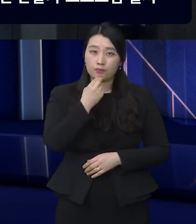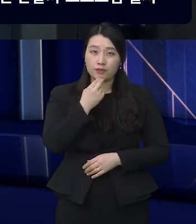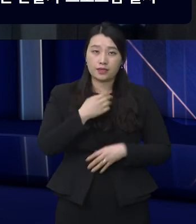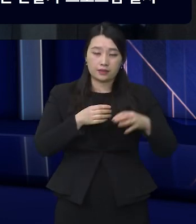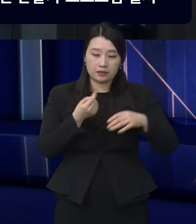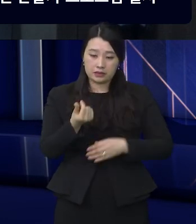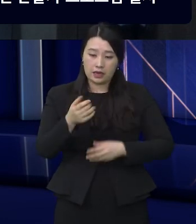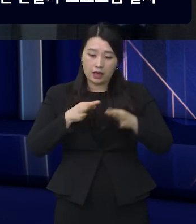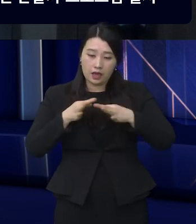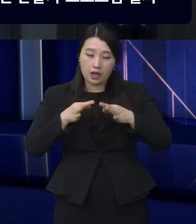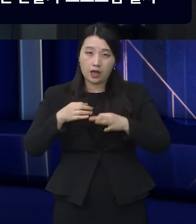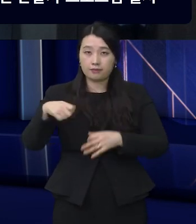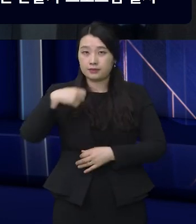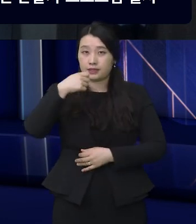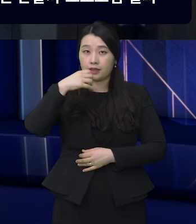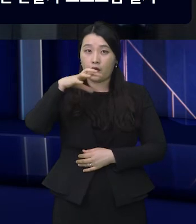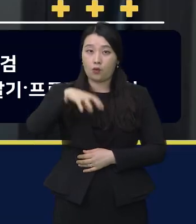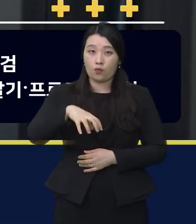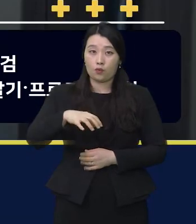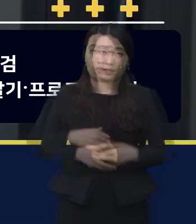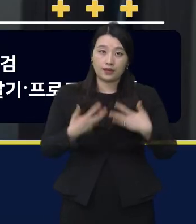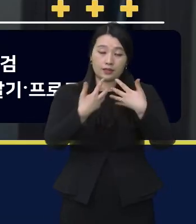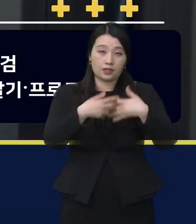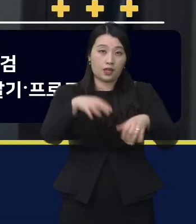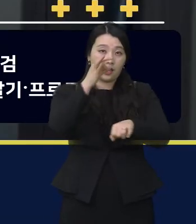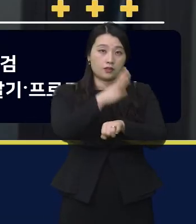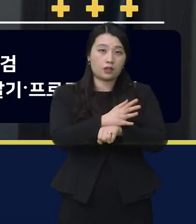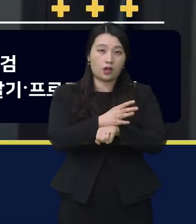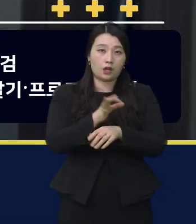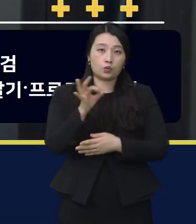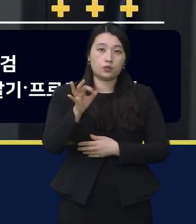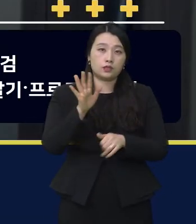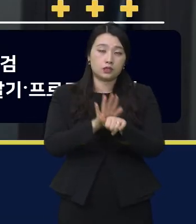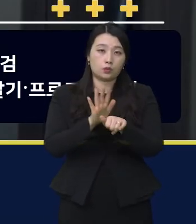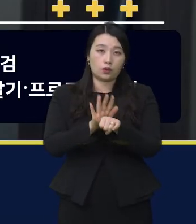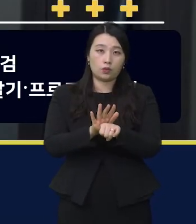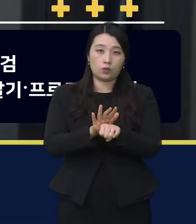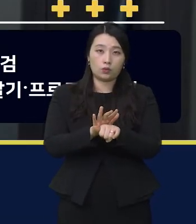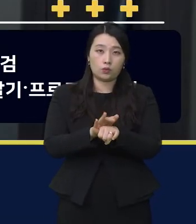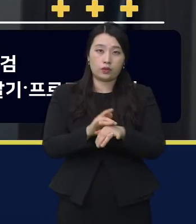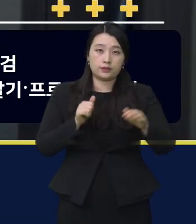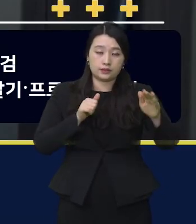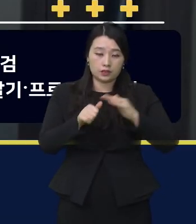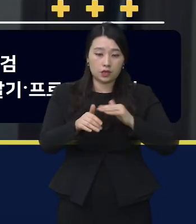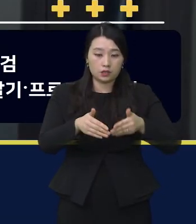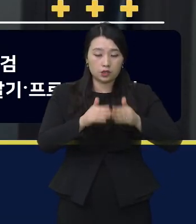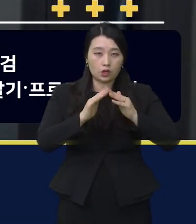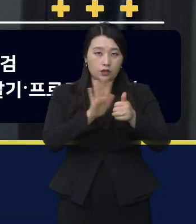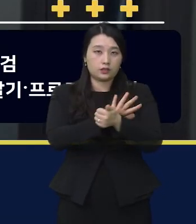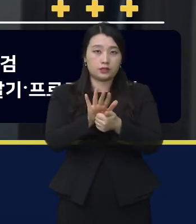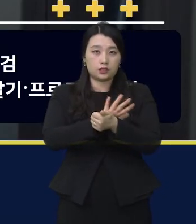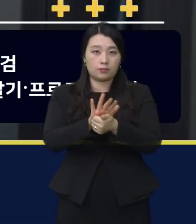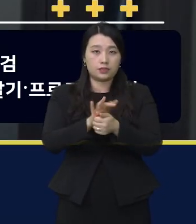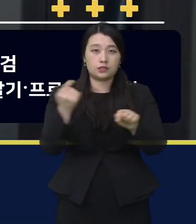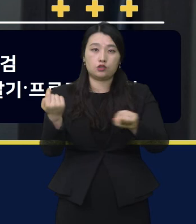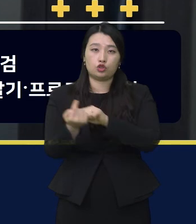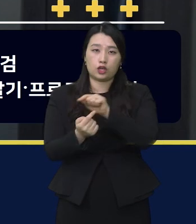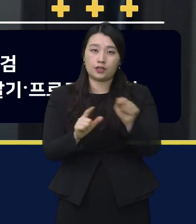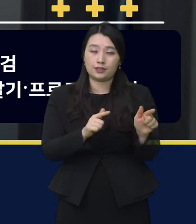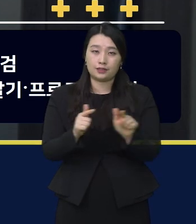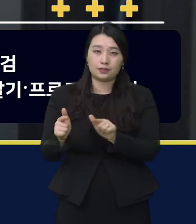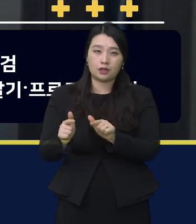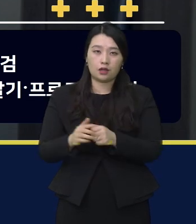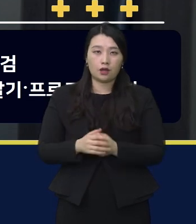식당 546 개소에 단말기의 구입 비용을 지원하고 찾아가는 설치 서비스를 운영하는 등